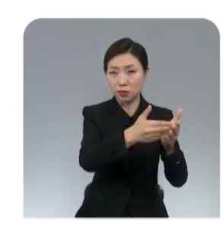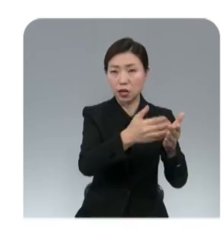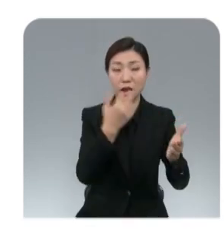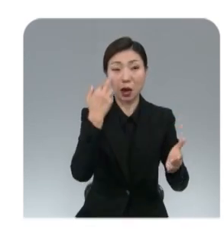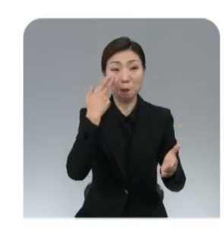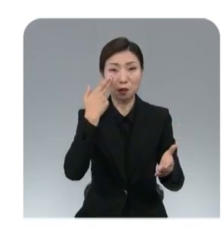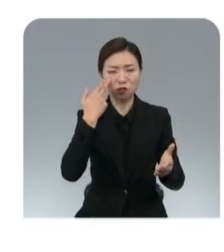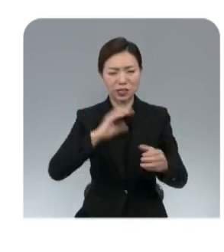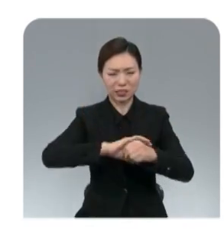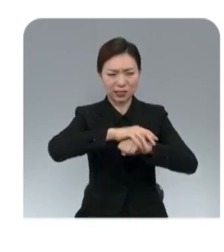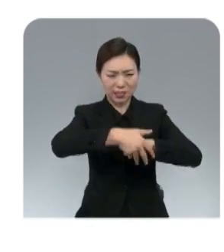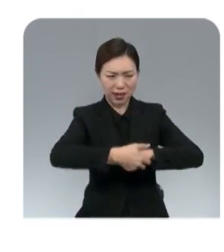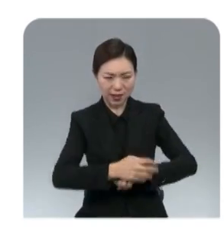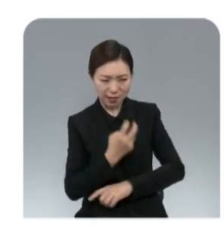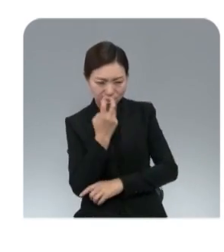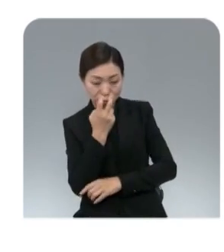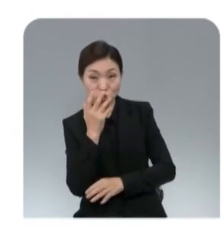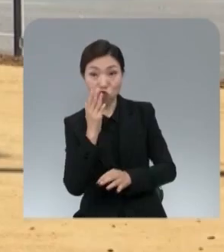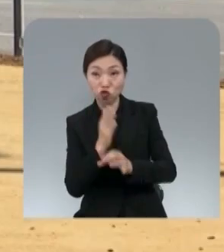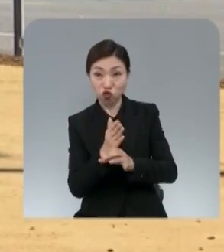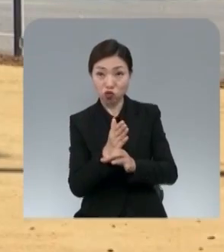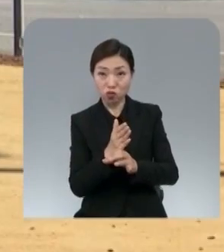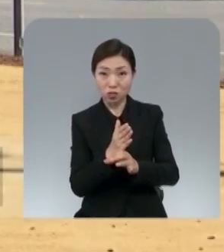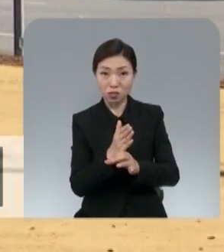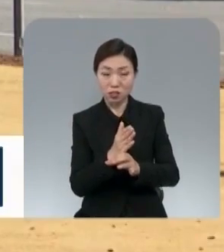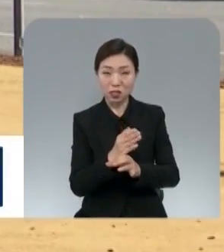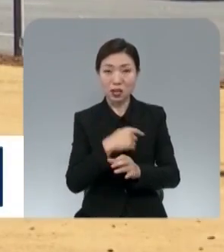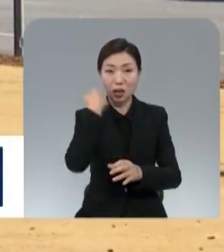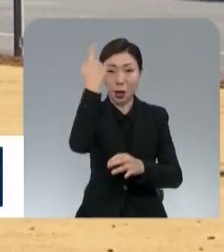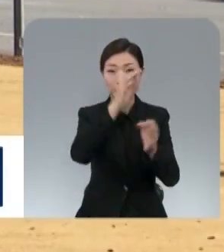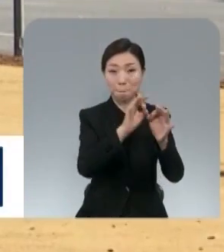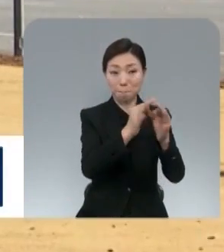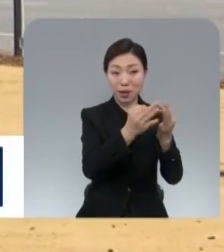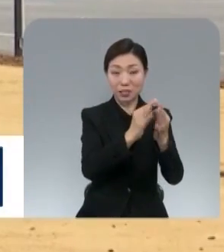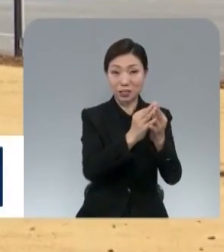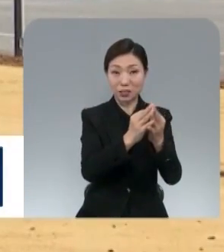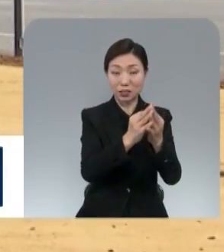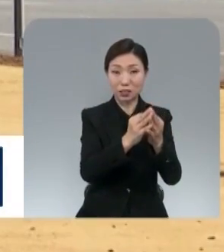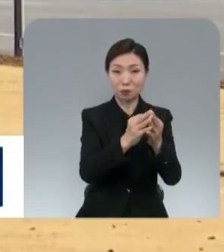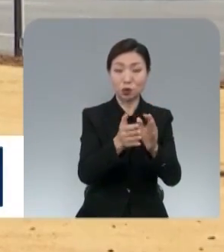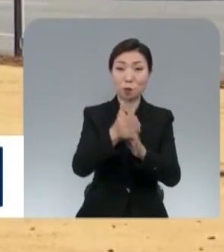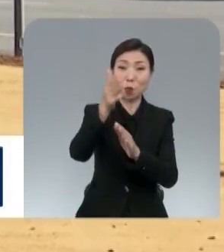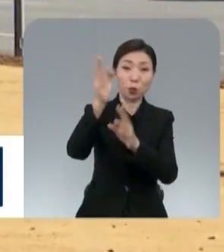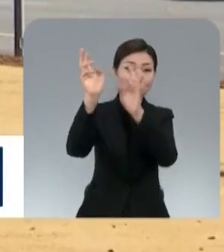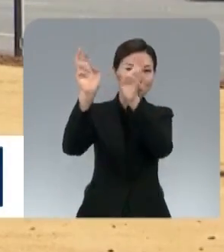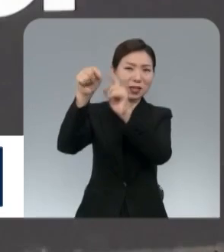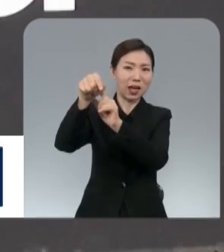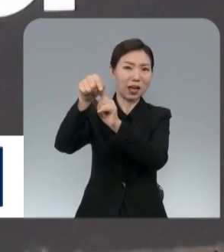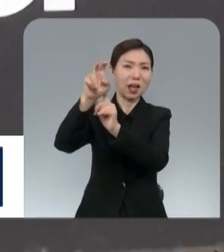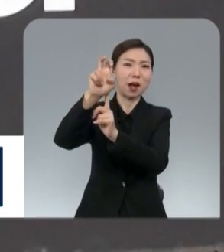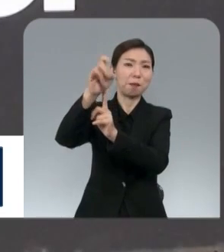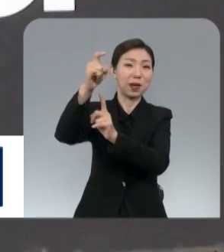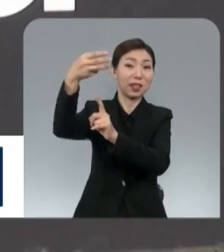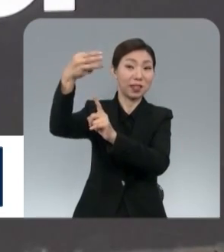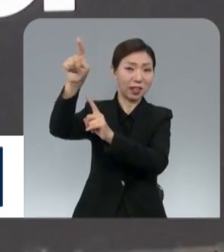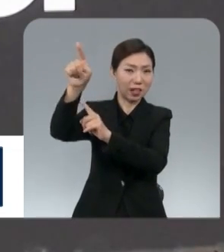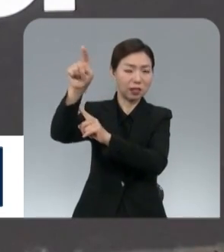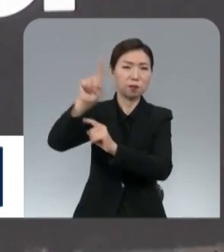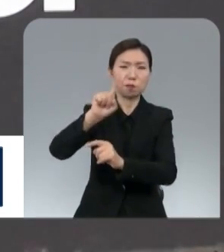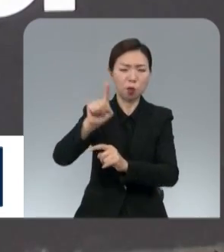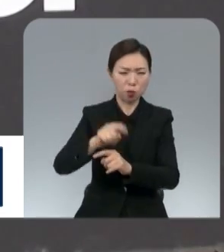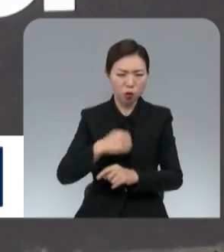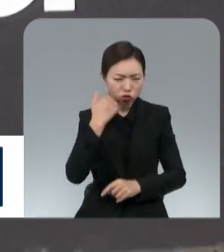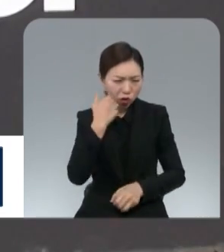비밀리에 감시하고 있다고 쓰여 있습니다. 페이스북의 모 회사인 메타는 이 게시물이 중국에서 생성된 가짜